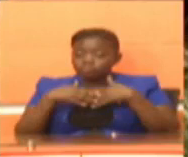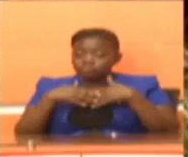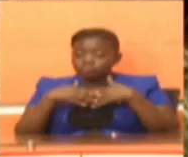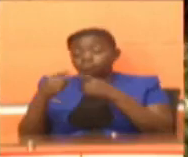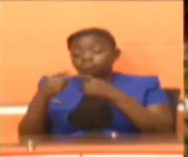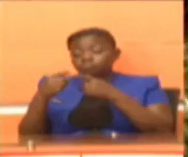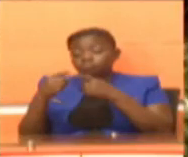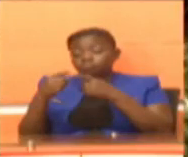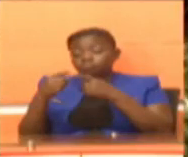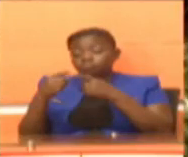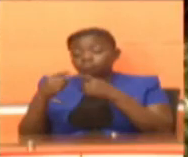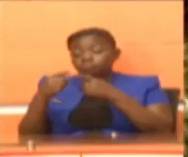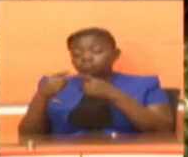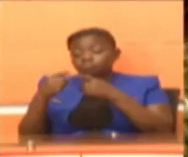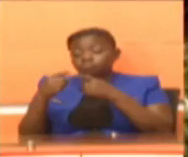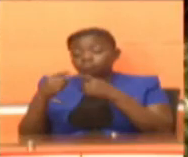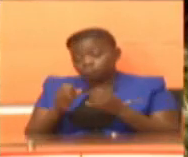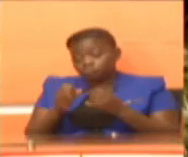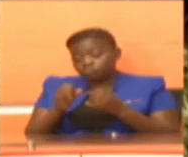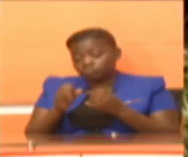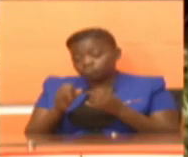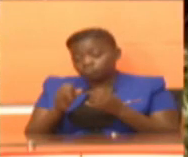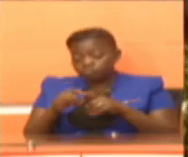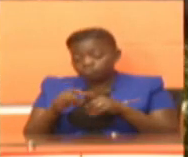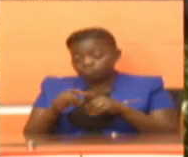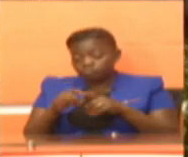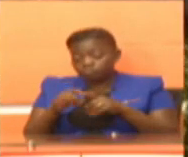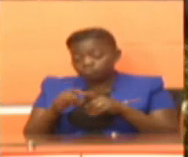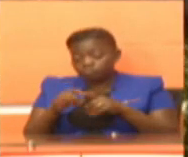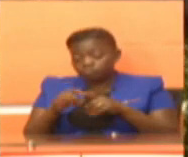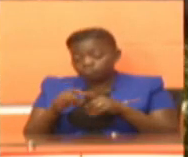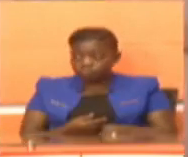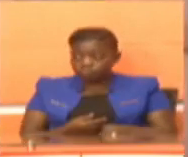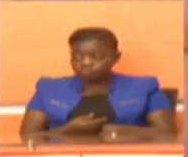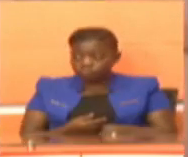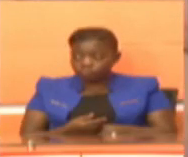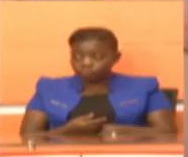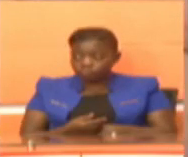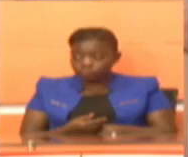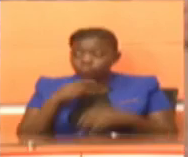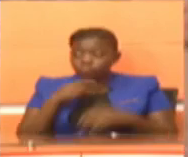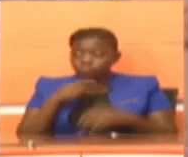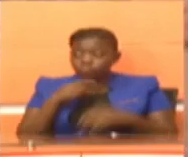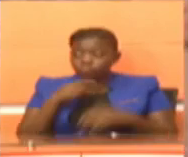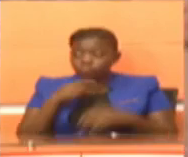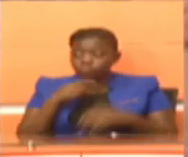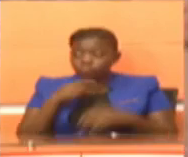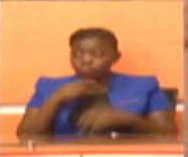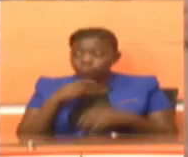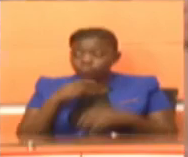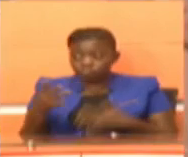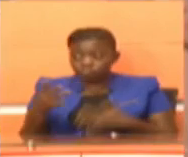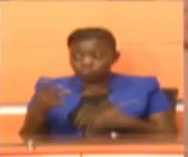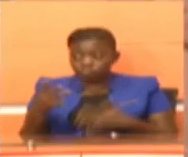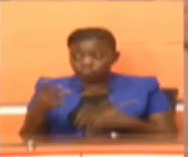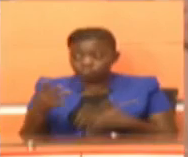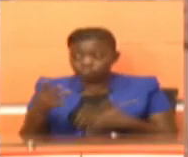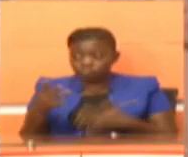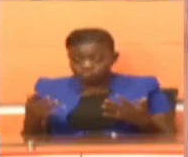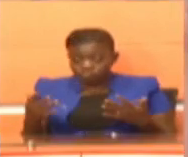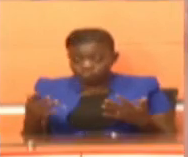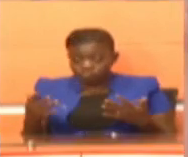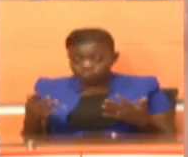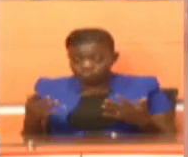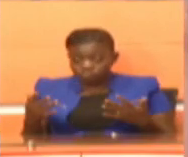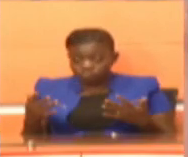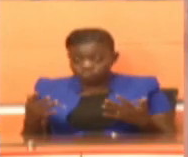n'alemererwa n'omukyala we naye n'ajjaggula oluggi n'alemererwa. Twali tuggulawo taata ne tumusanga ku mulyango yasigamye omulyango